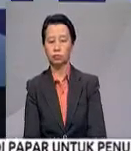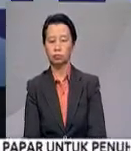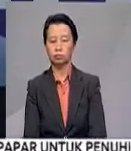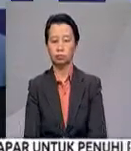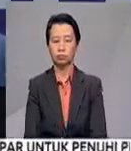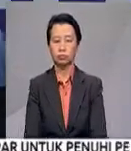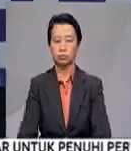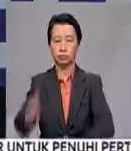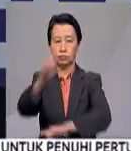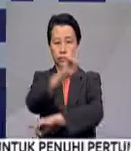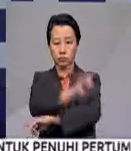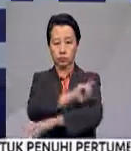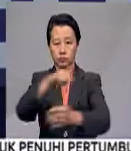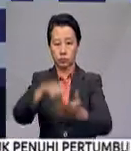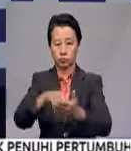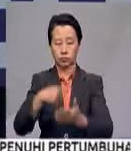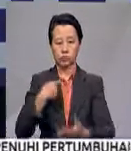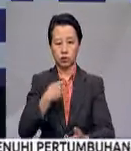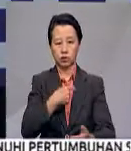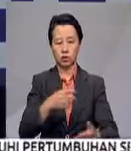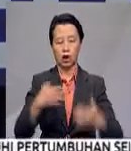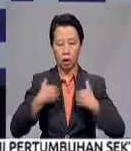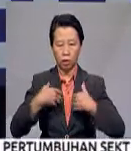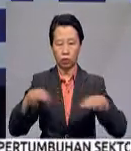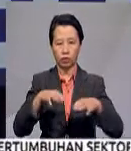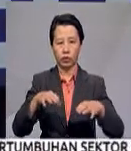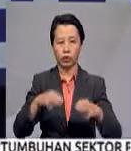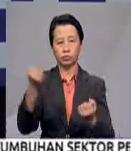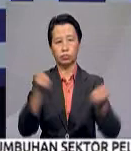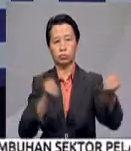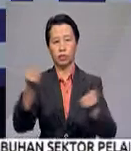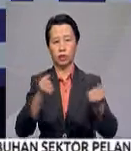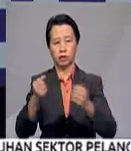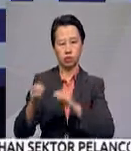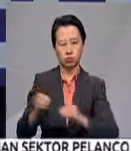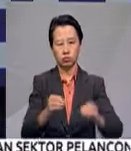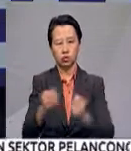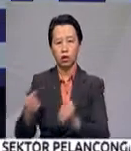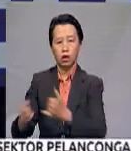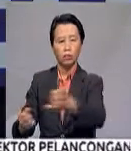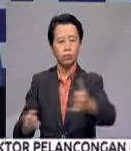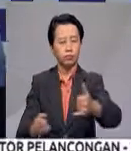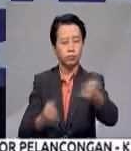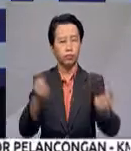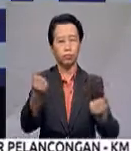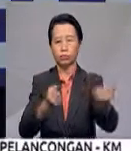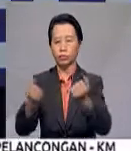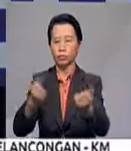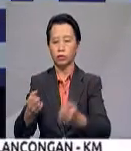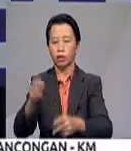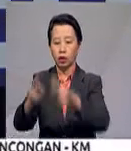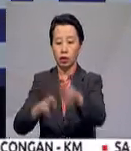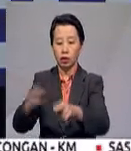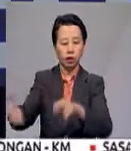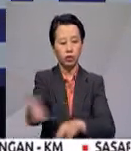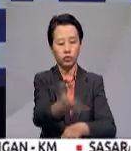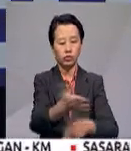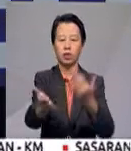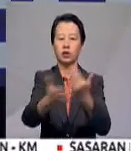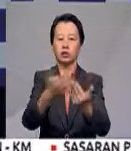Kali ini kita datangkan mobil bergerak ini dengan harapan semakin mudah rakyat